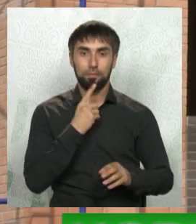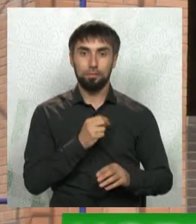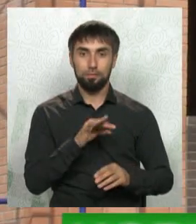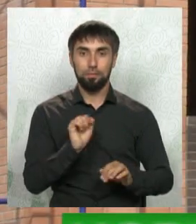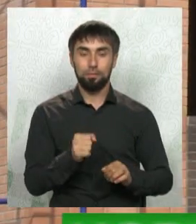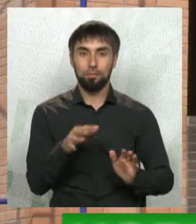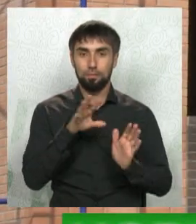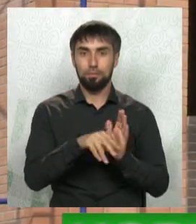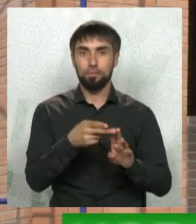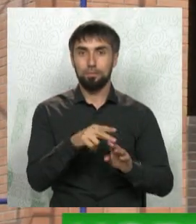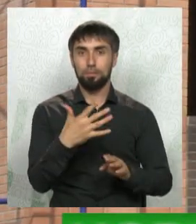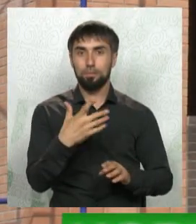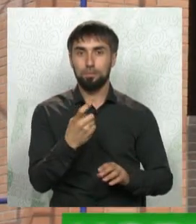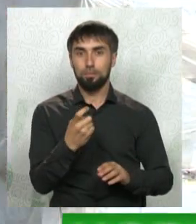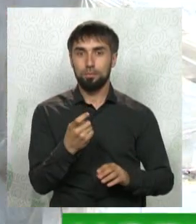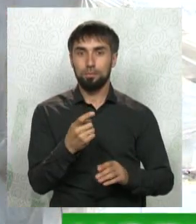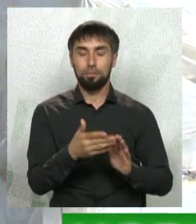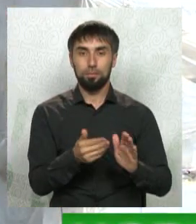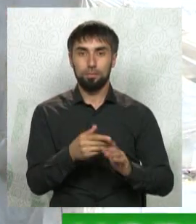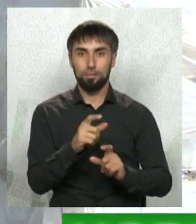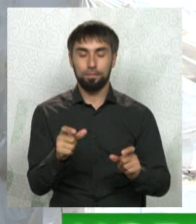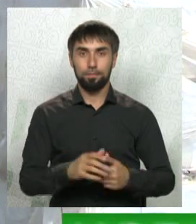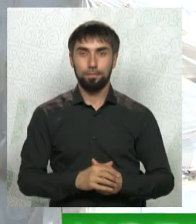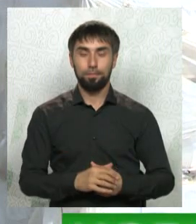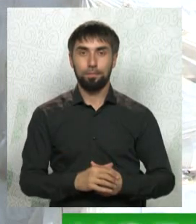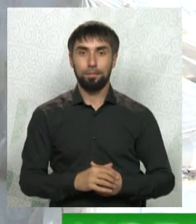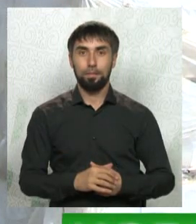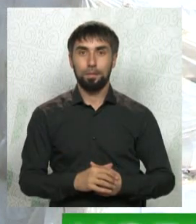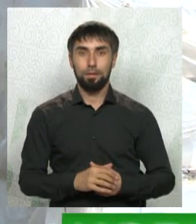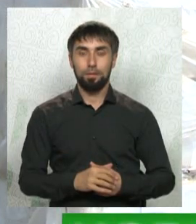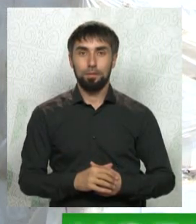одновременно вмещать более 100 призывников. Идрис Ижиев, Асхаб Белакиев, Новости 24.